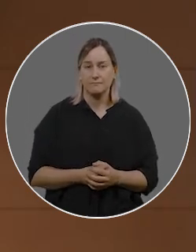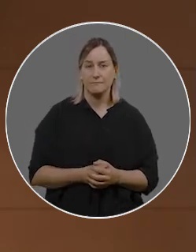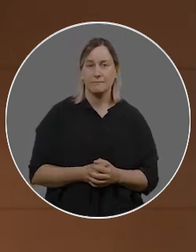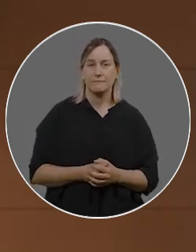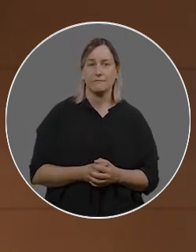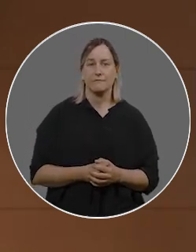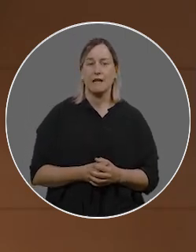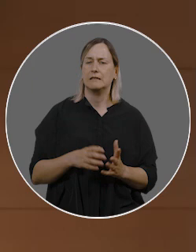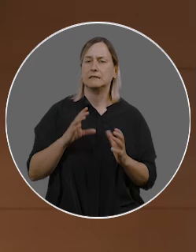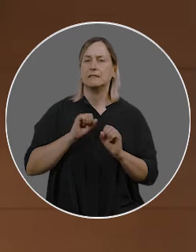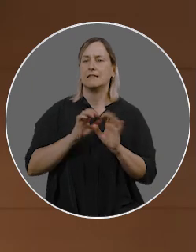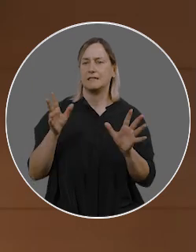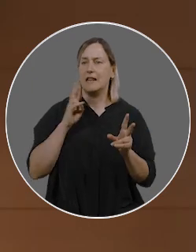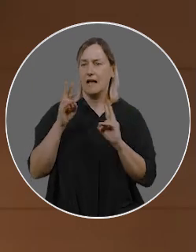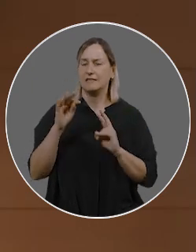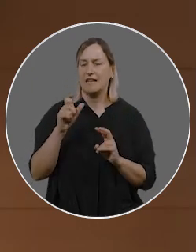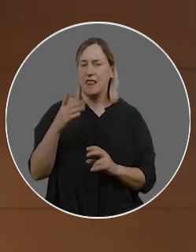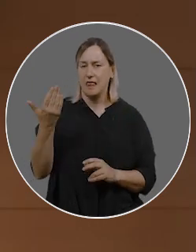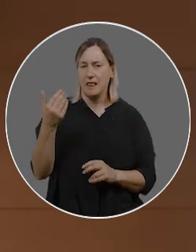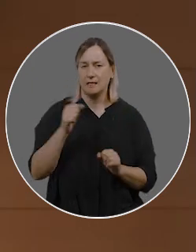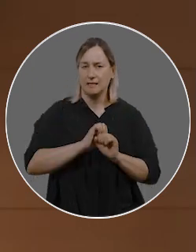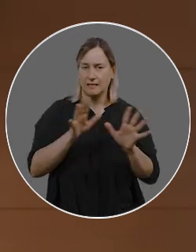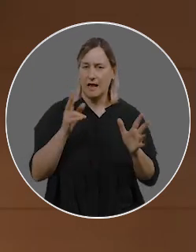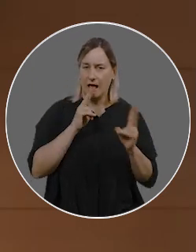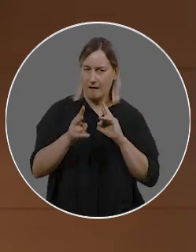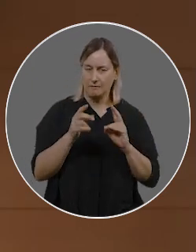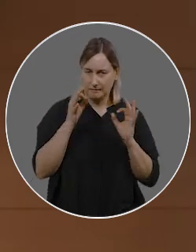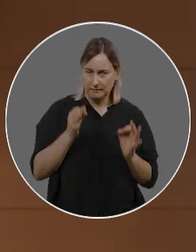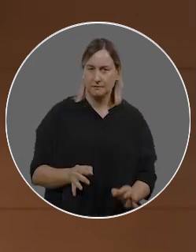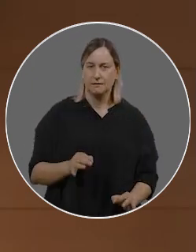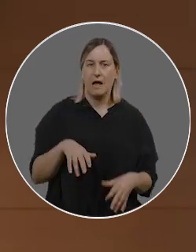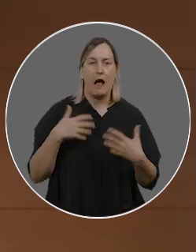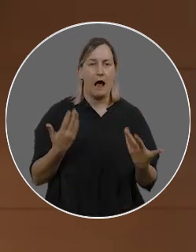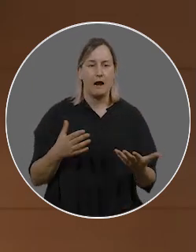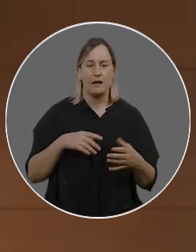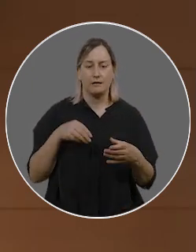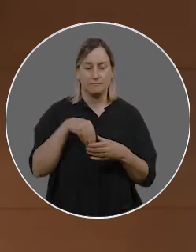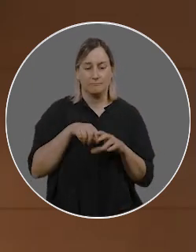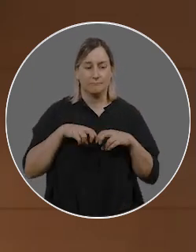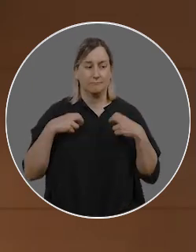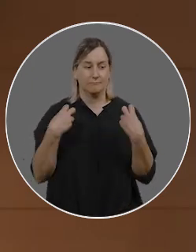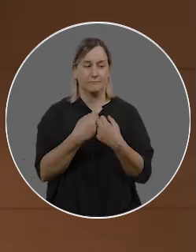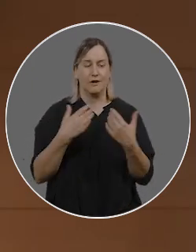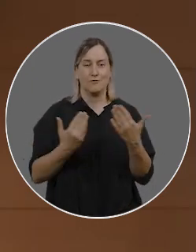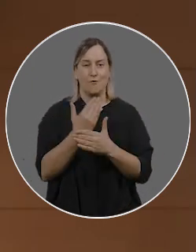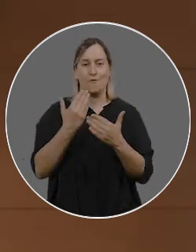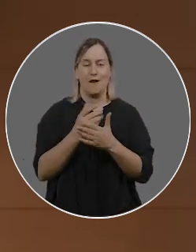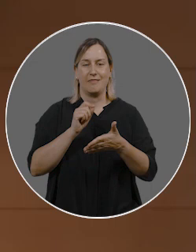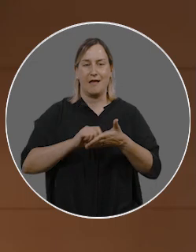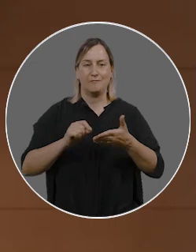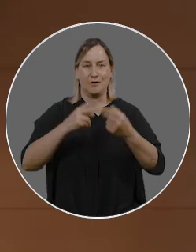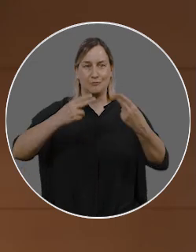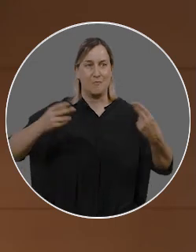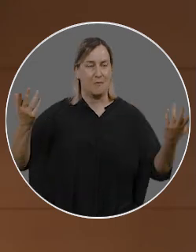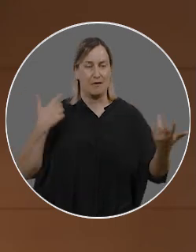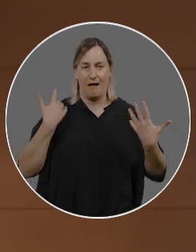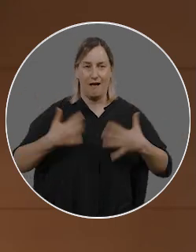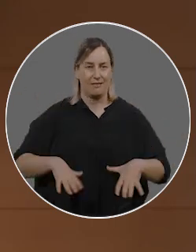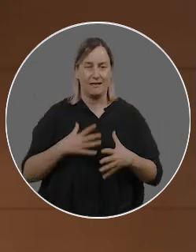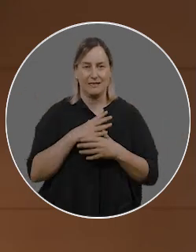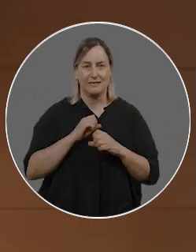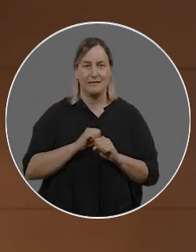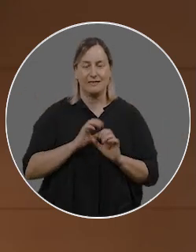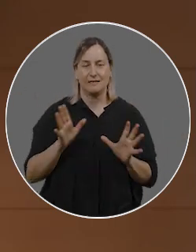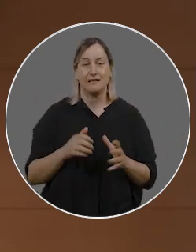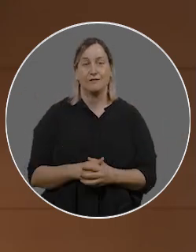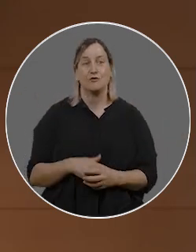No, has de ser sincera, Meritxell, o sigui, aquí ara, encara que estiguis en una jornada de l'administració, has de ser sincera.